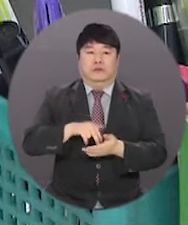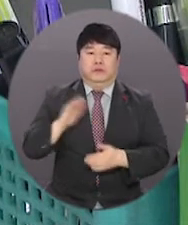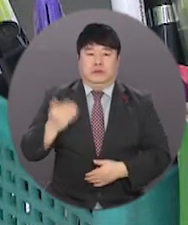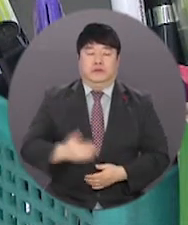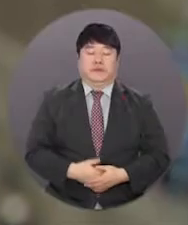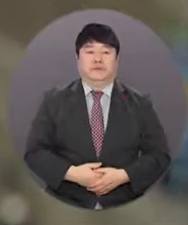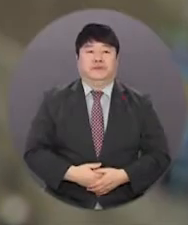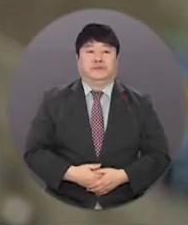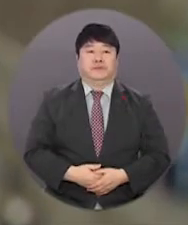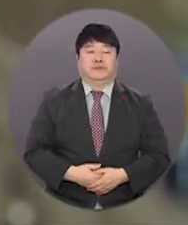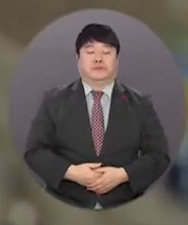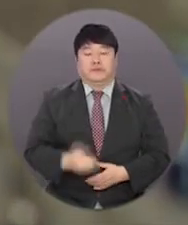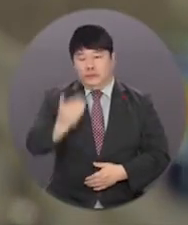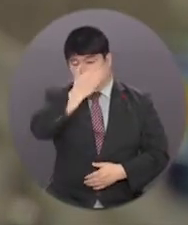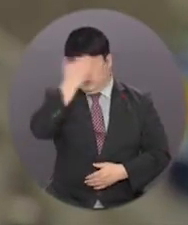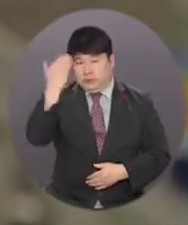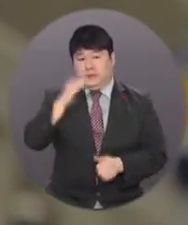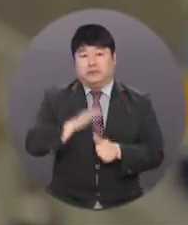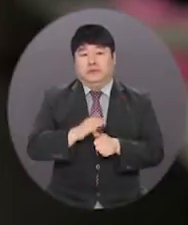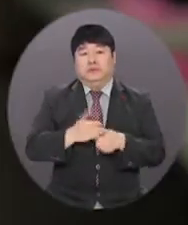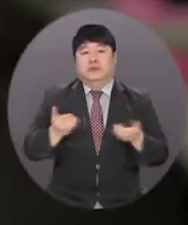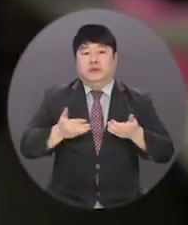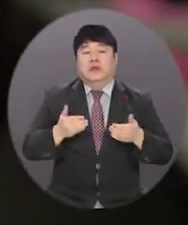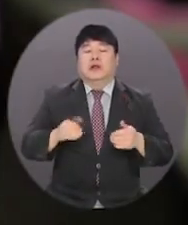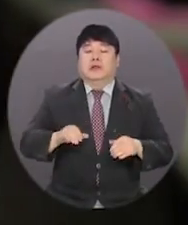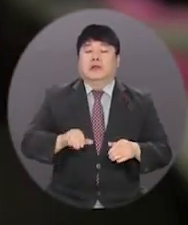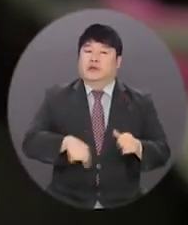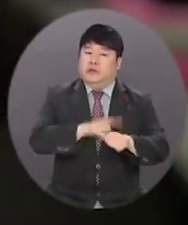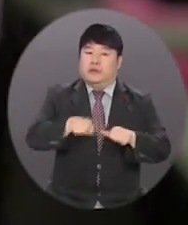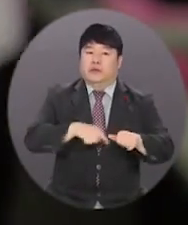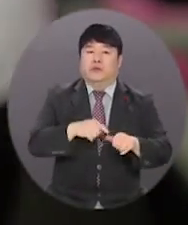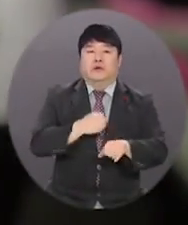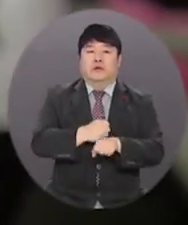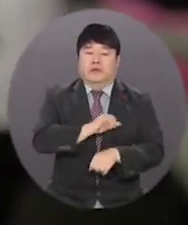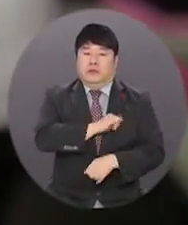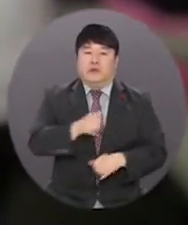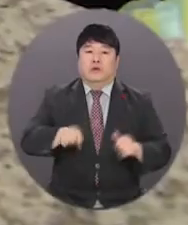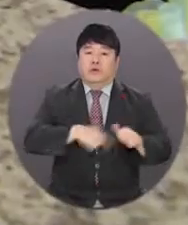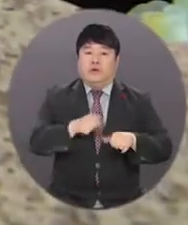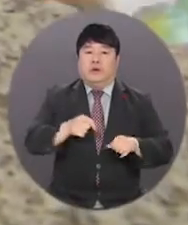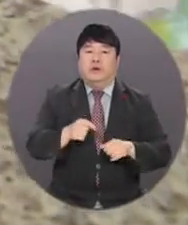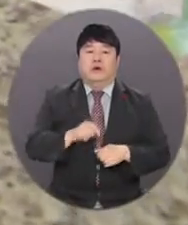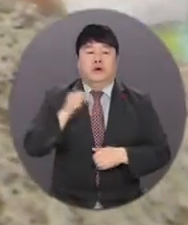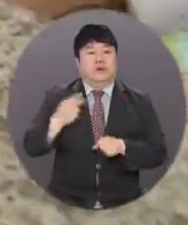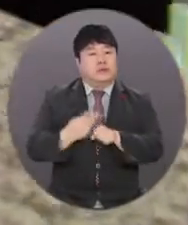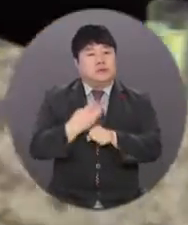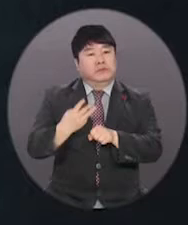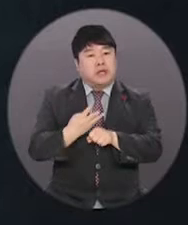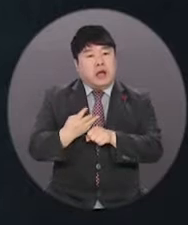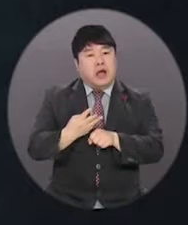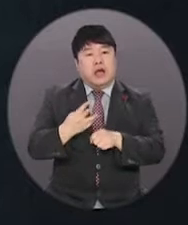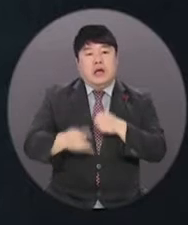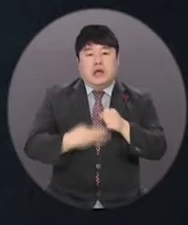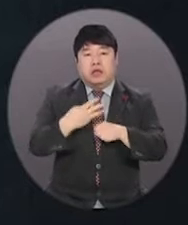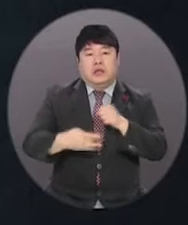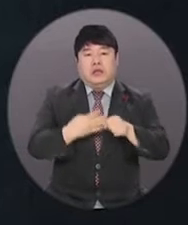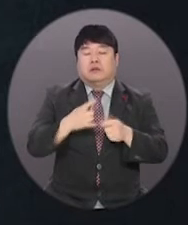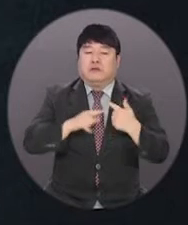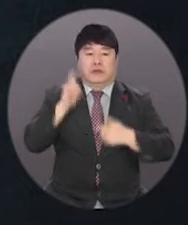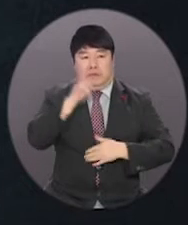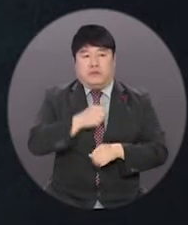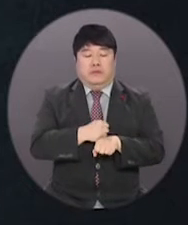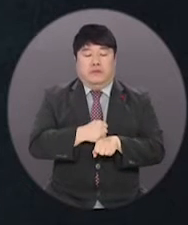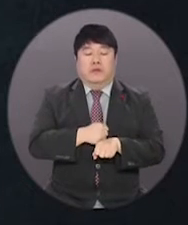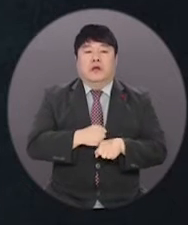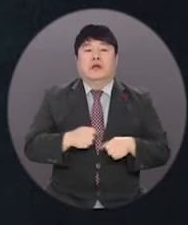돼가지고 청소년 노동자의 노동인권 환경은 최근 3년 사이 더 나빠진 것으로 나타났습니다. 청소년